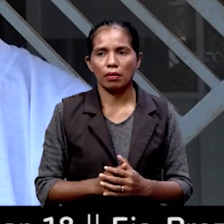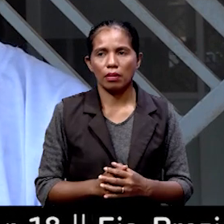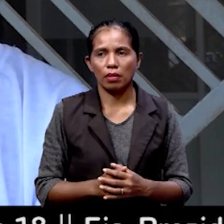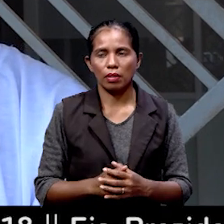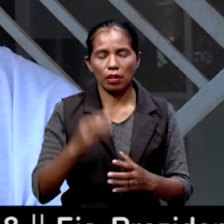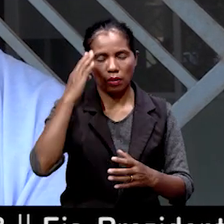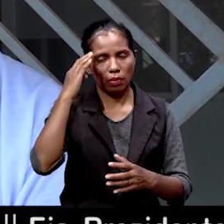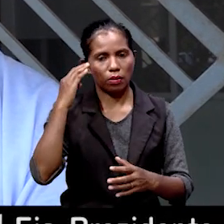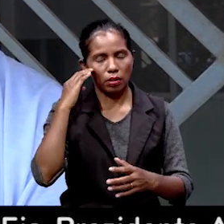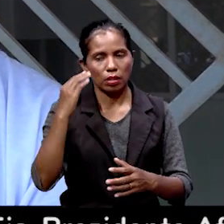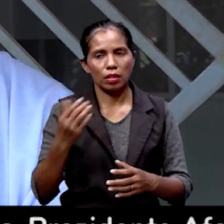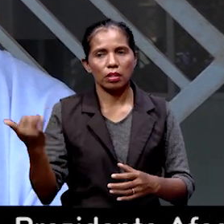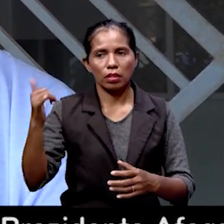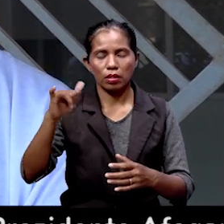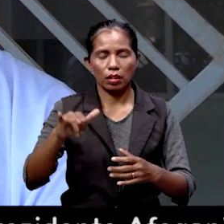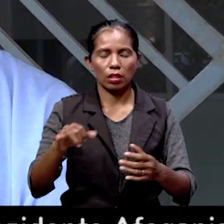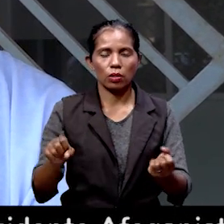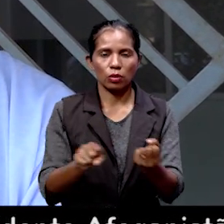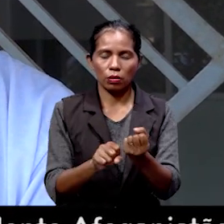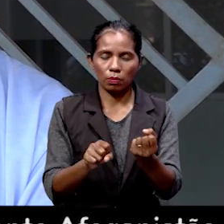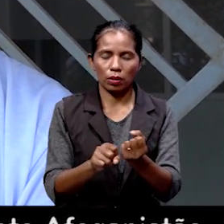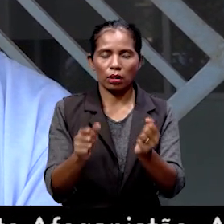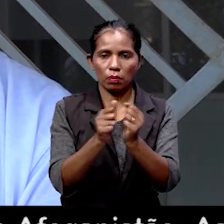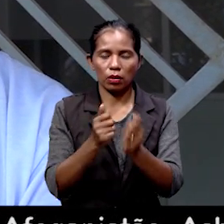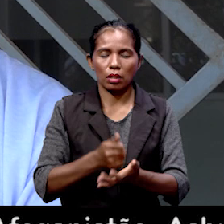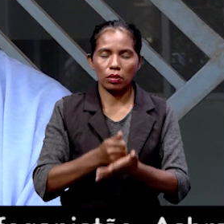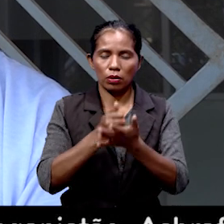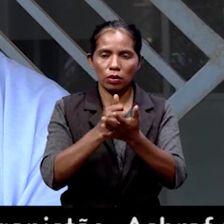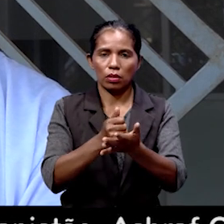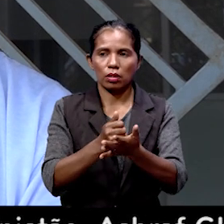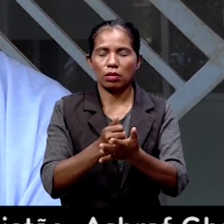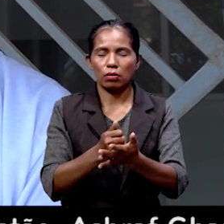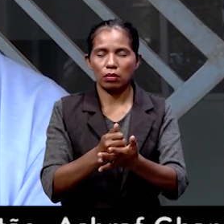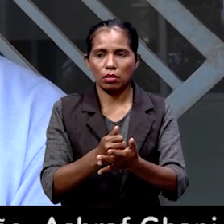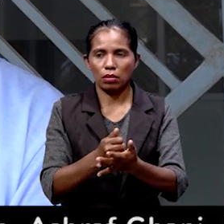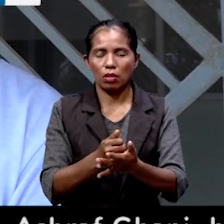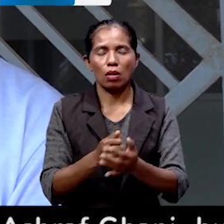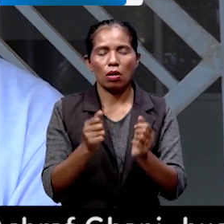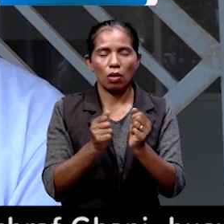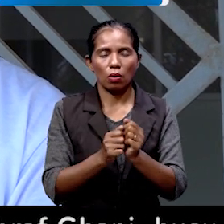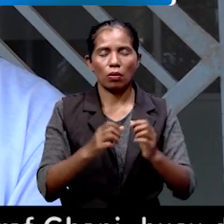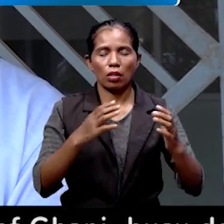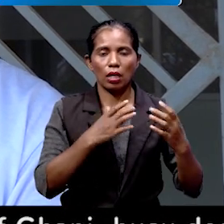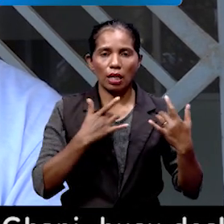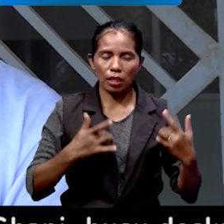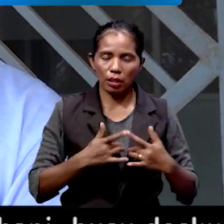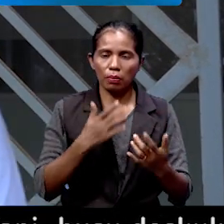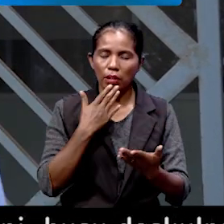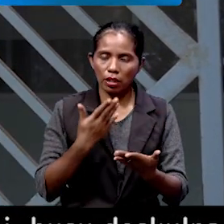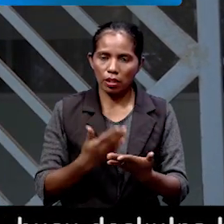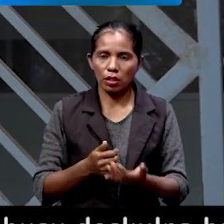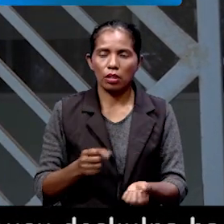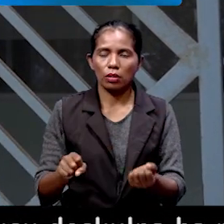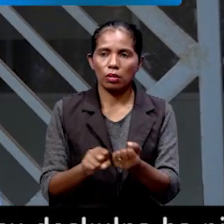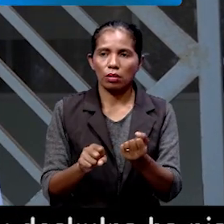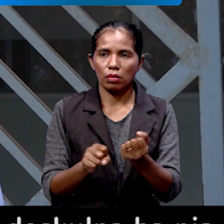Korea, ho sira lo lima mamalu, ho espiritu ho larang luan tepes, tim timoruan sira sporta malu, ho